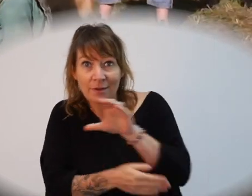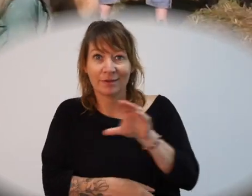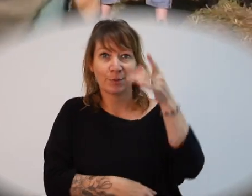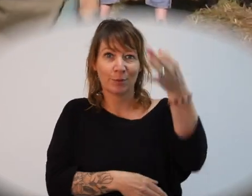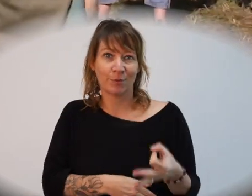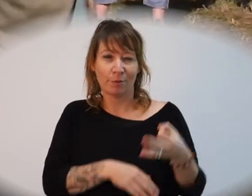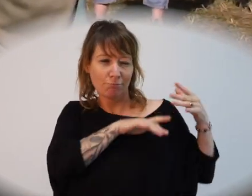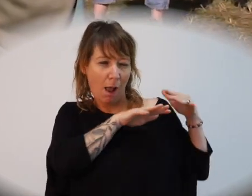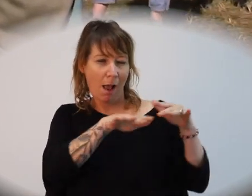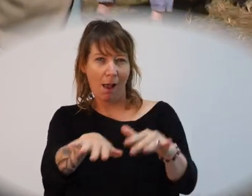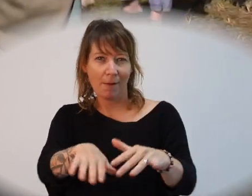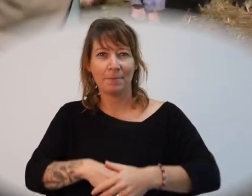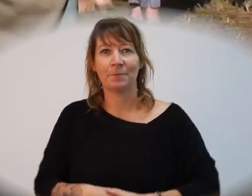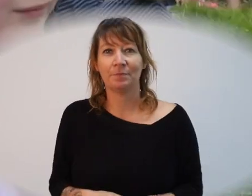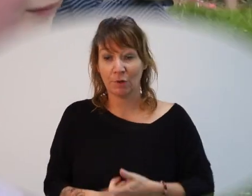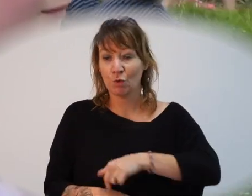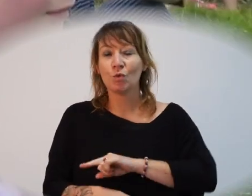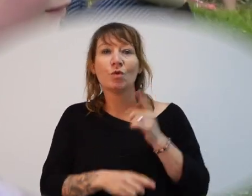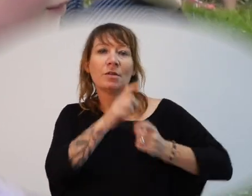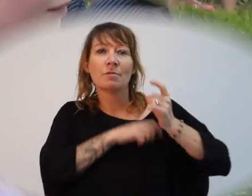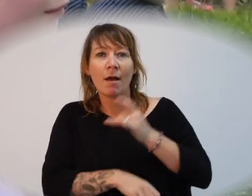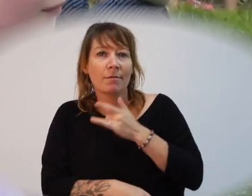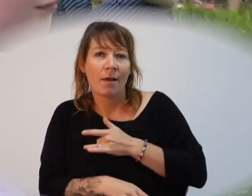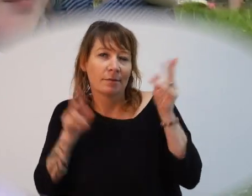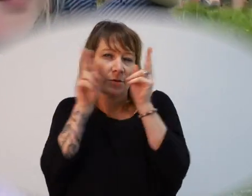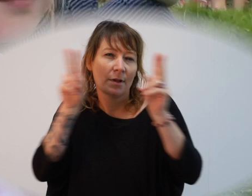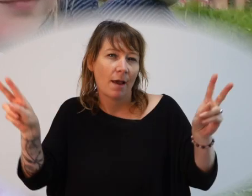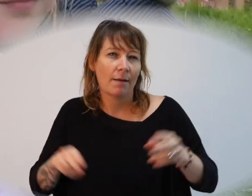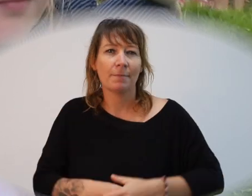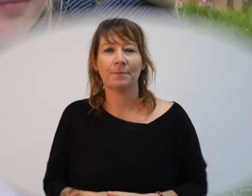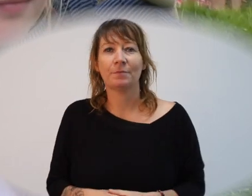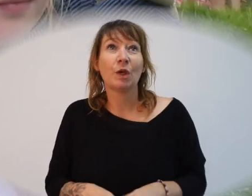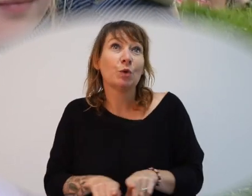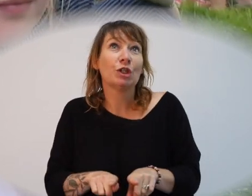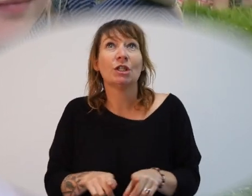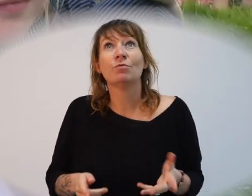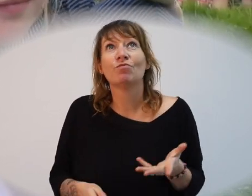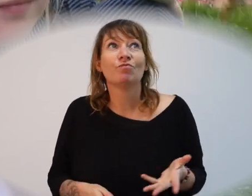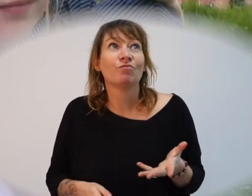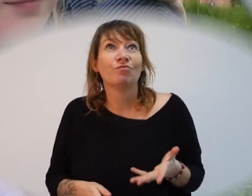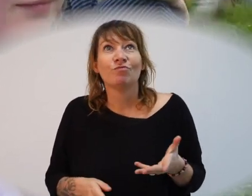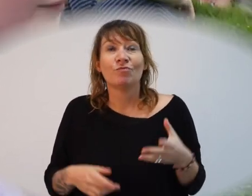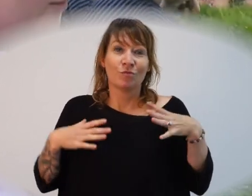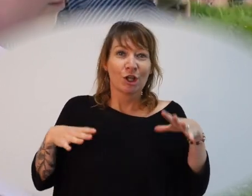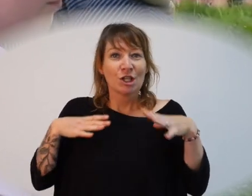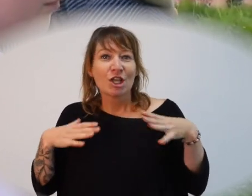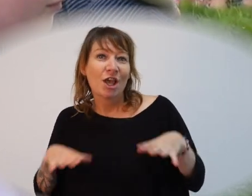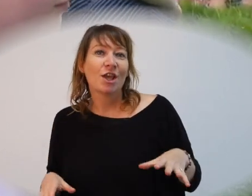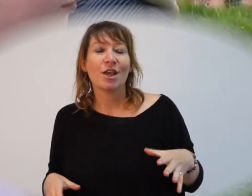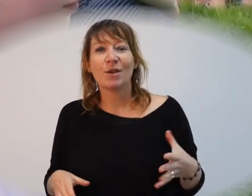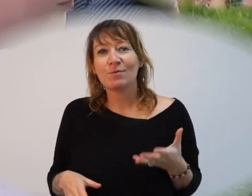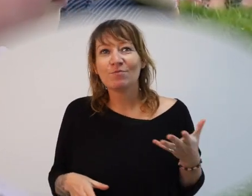visiteurs. Nous, on est très intéressés par l'histoire de manière générale et puis aussi tout ce qui est un petit peu justement le fait de pouvoir